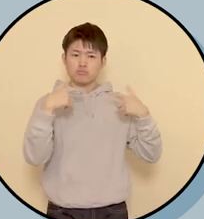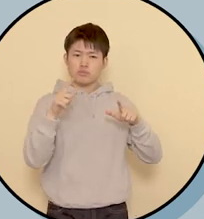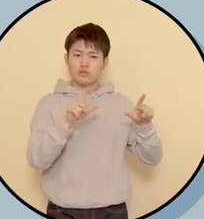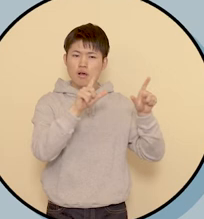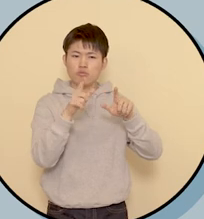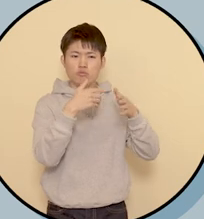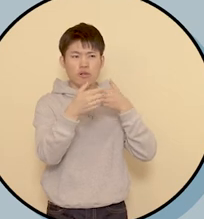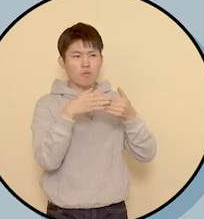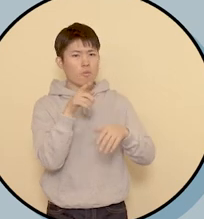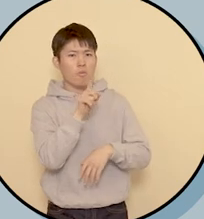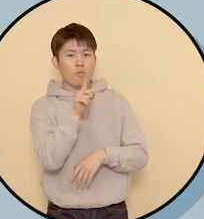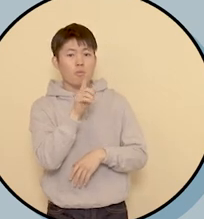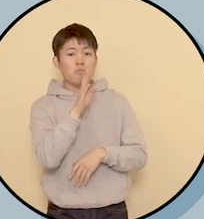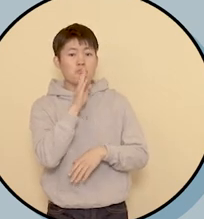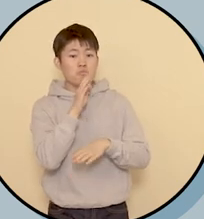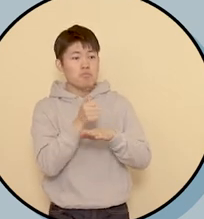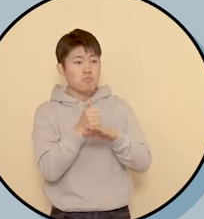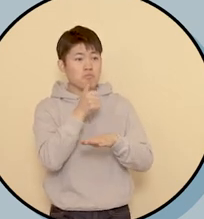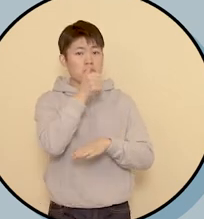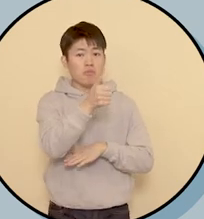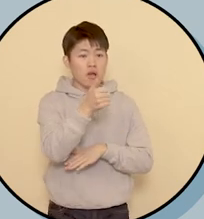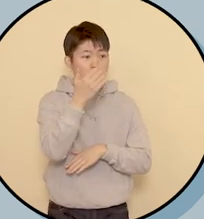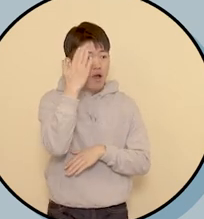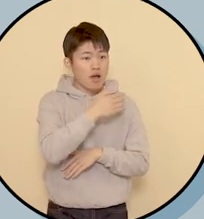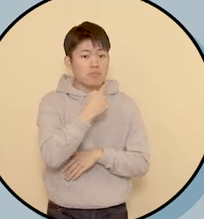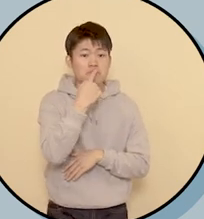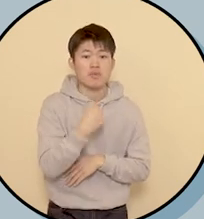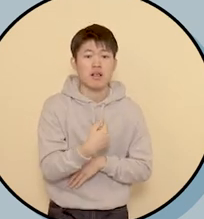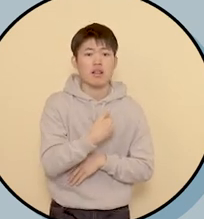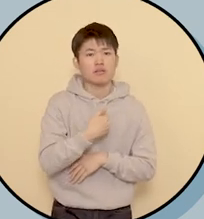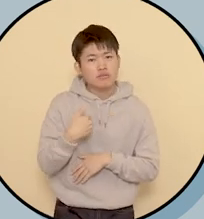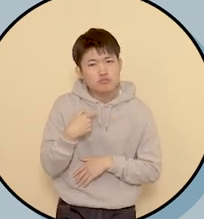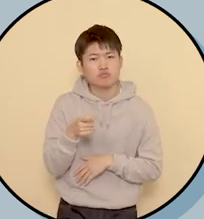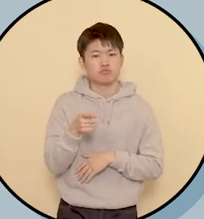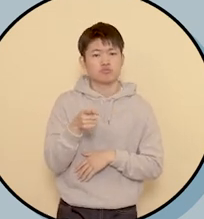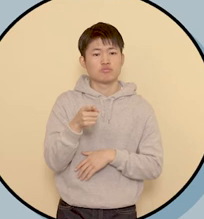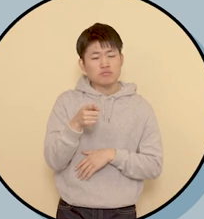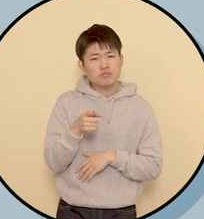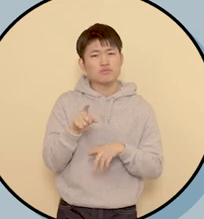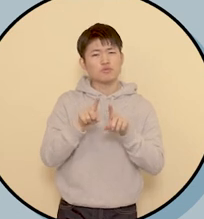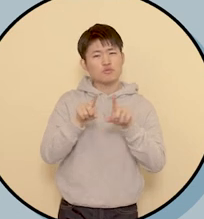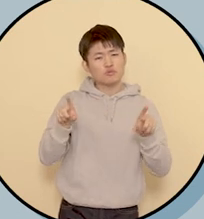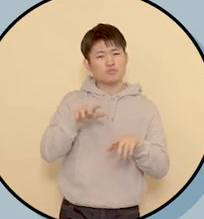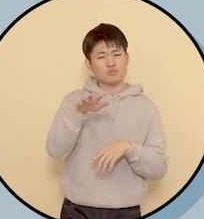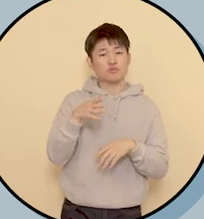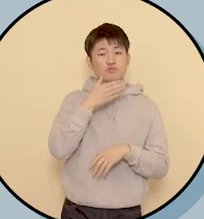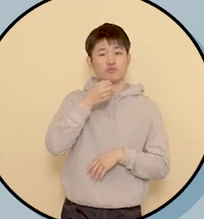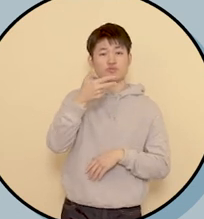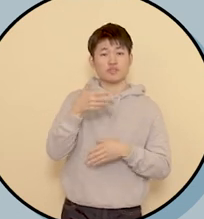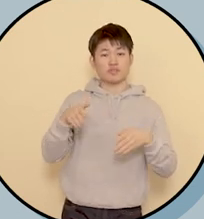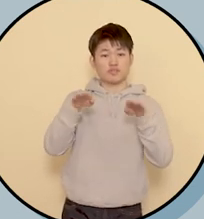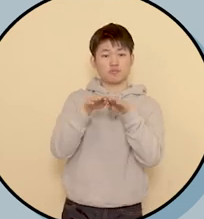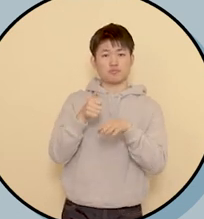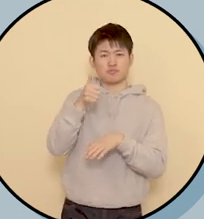に障害のある人たちの、なんか生活とか経験の中にちょっとこう、お邪魔するような体験というか、普段福祉